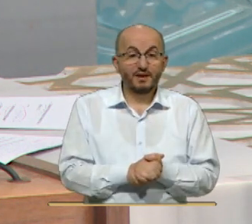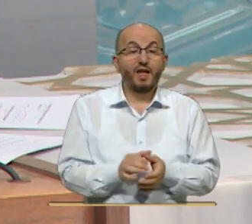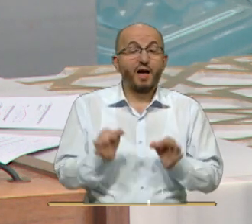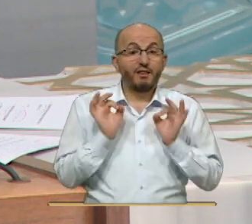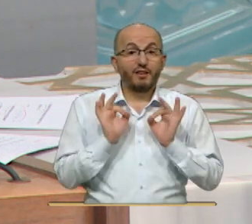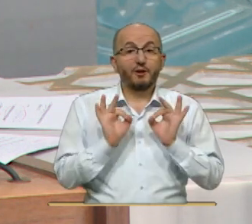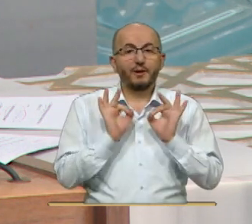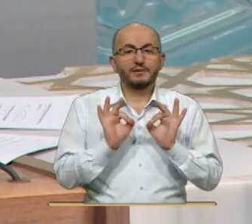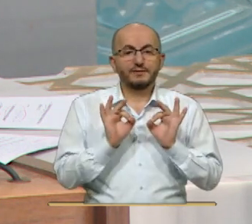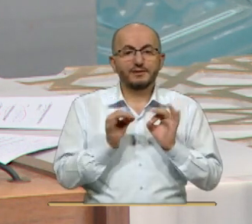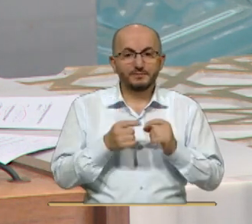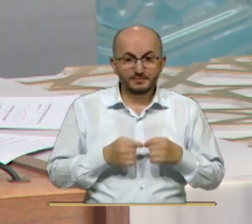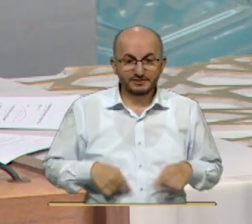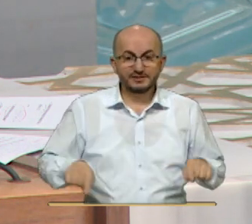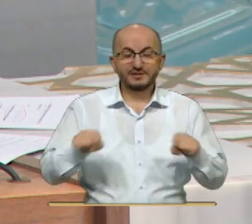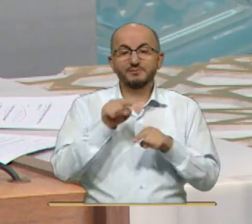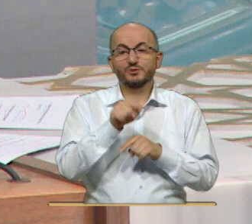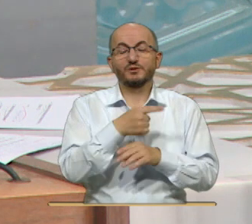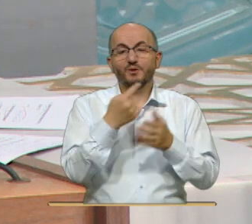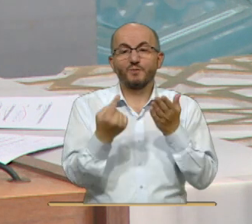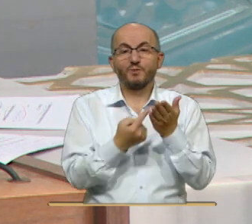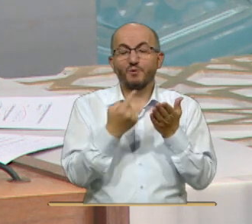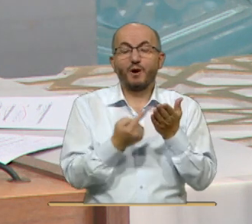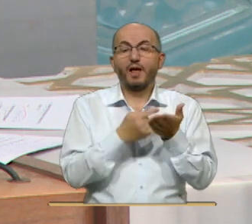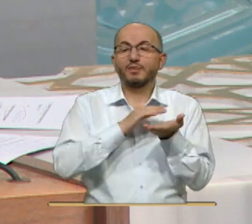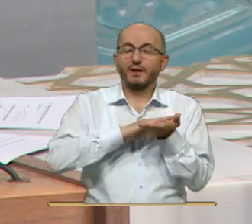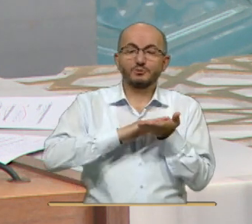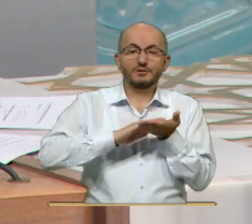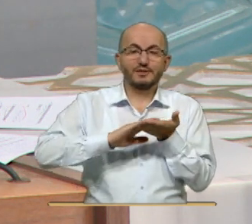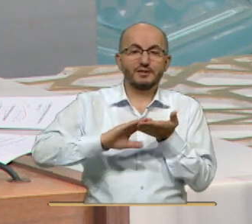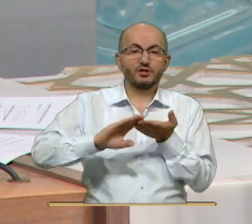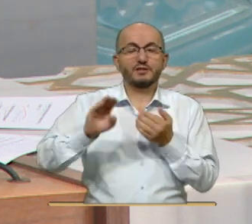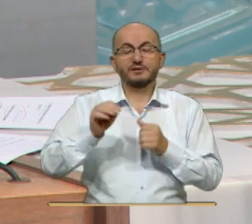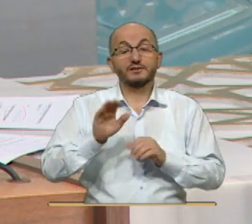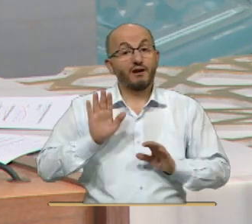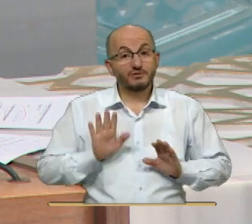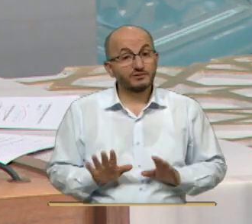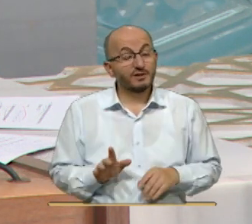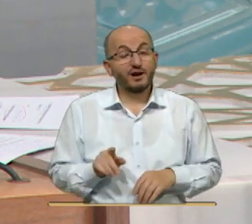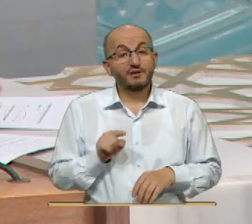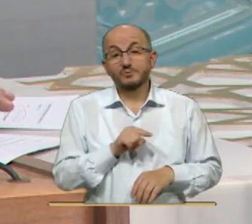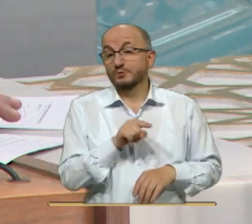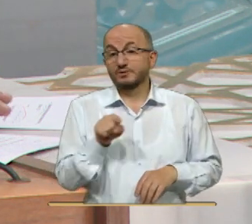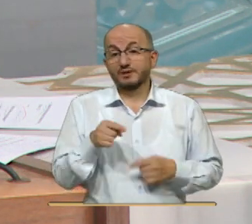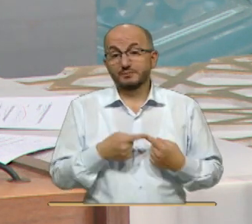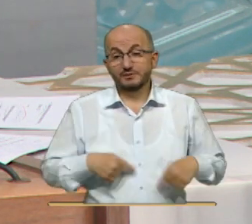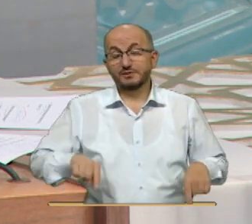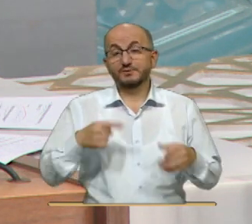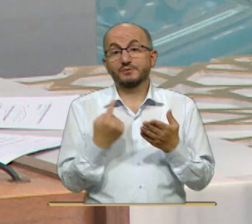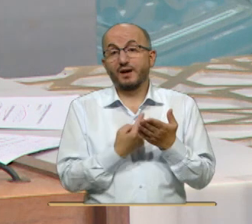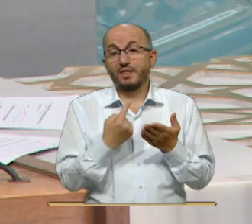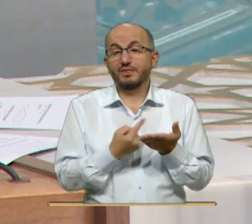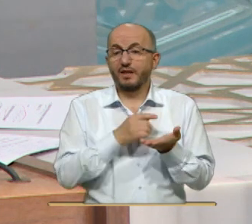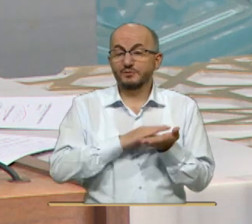Elbette ki biz bunları Kur'an'la tedavi edeceğiz. Ancak bunları biz Kur'an'la